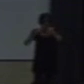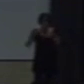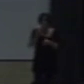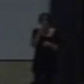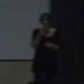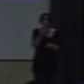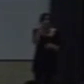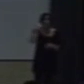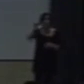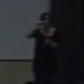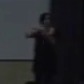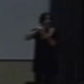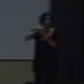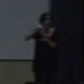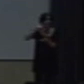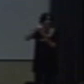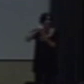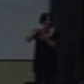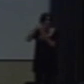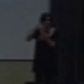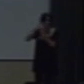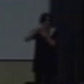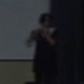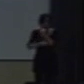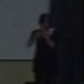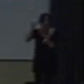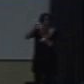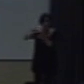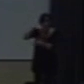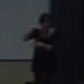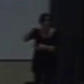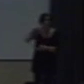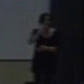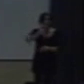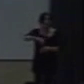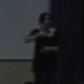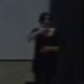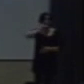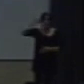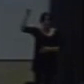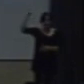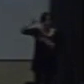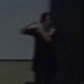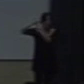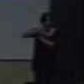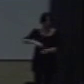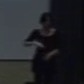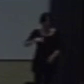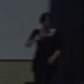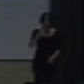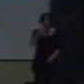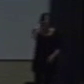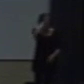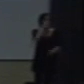al Parc de la Ciutadella va captar la imatge del president Mas aterrant al Parlament en helicòpter. Circulen 2 teories, que va ser